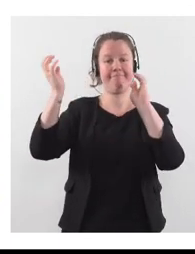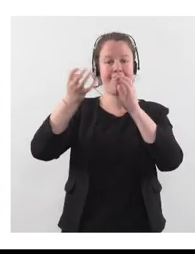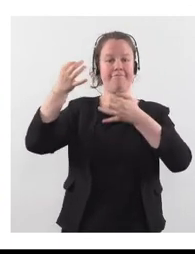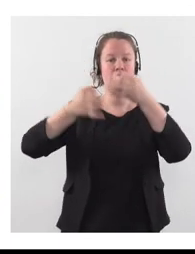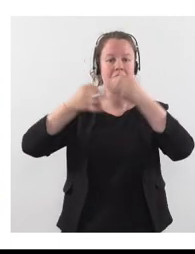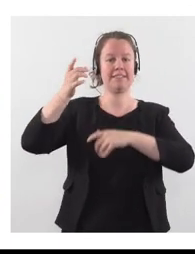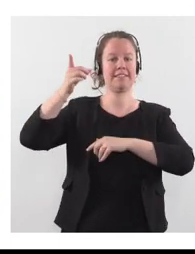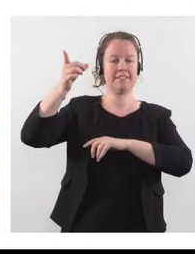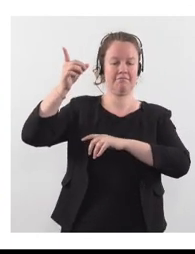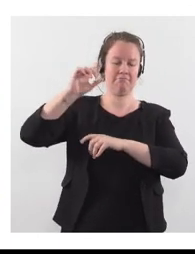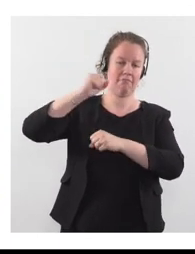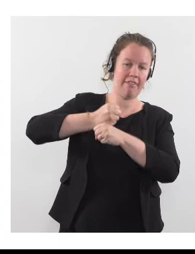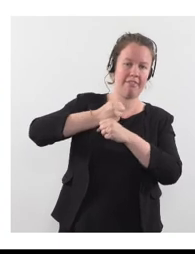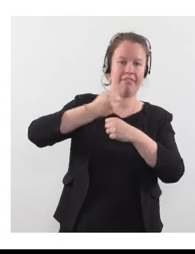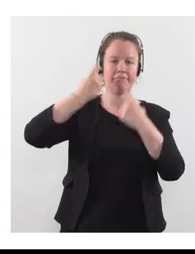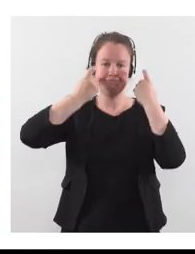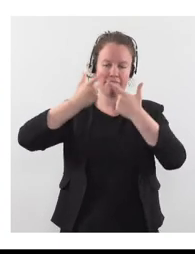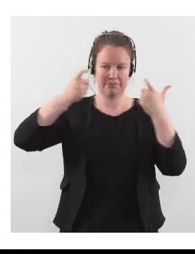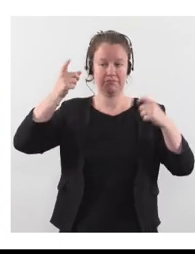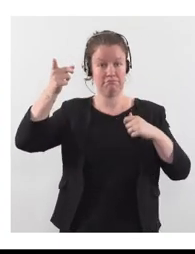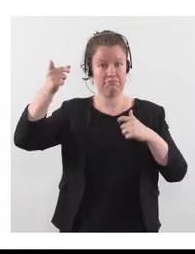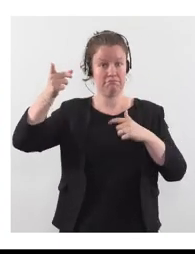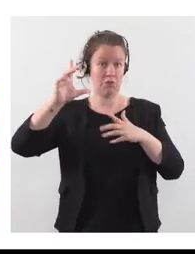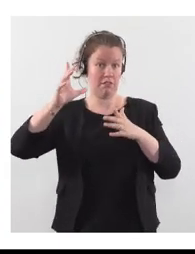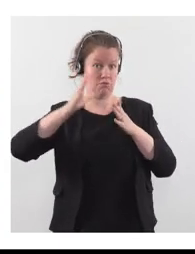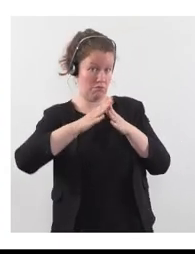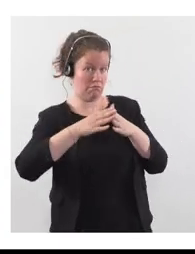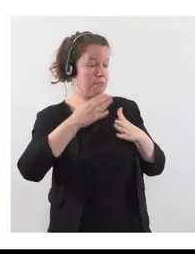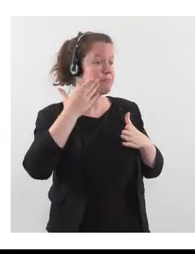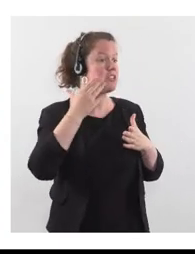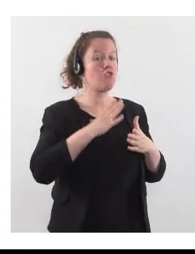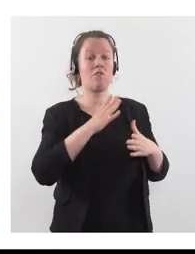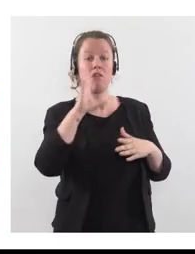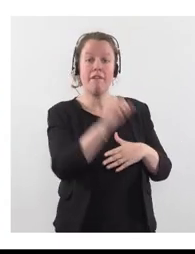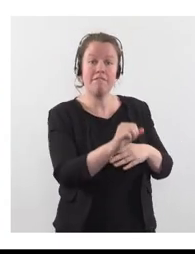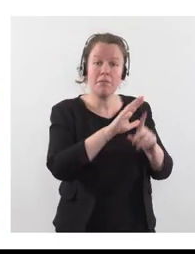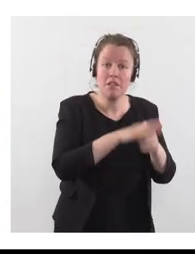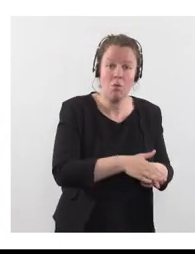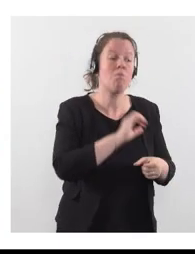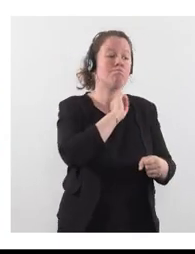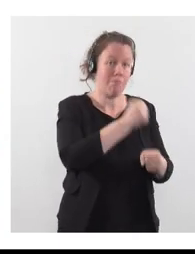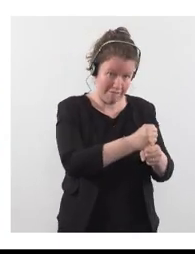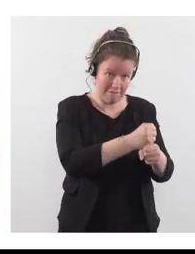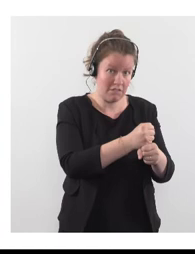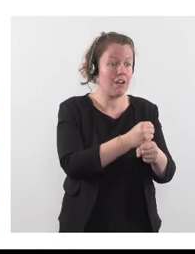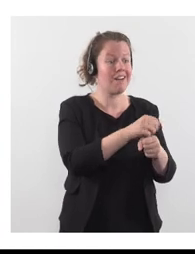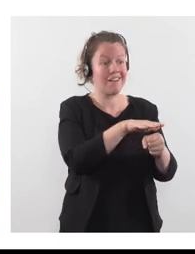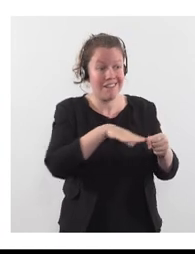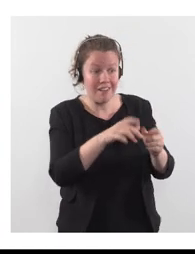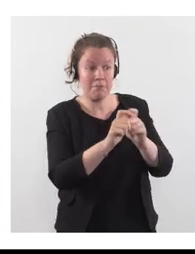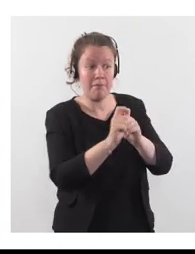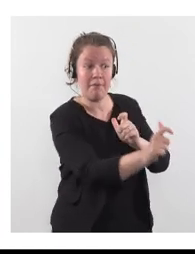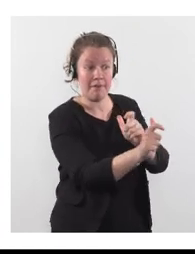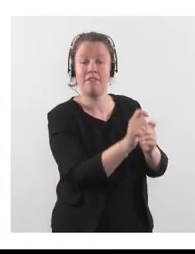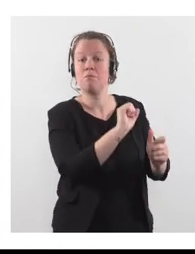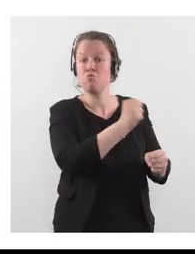des dommages et intérêts, justement pour alimenter ce fonds ? Parce que, bien évidemment, ce sont uniquement des financements publics et qui